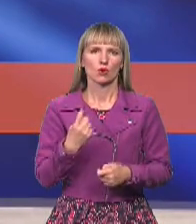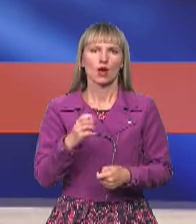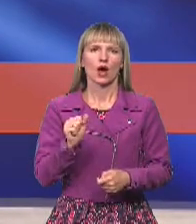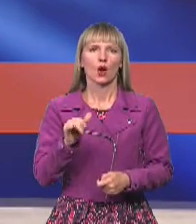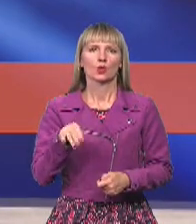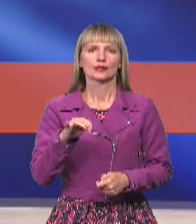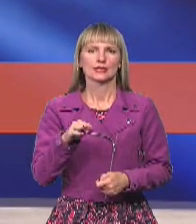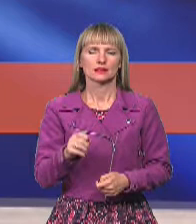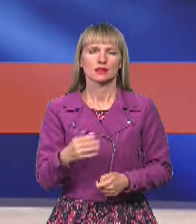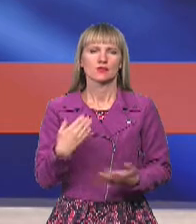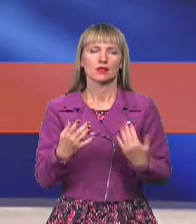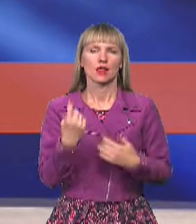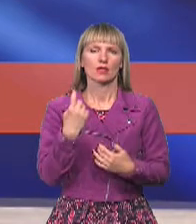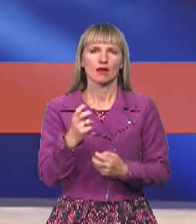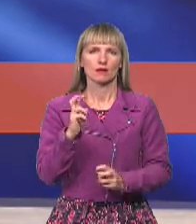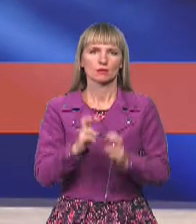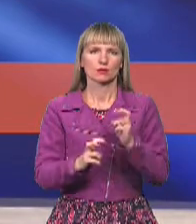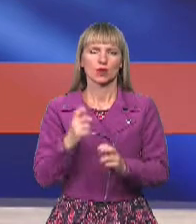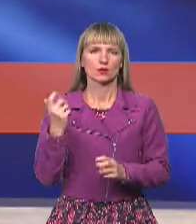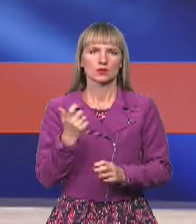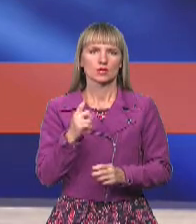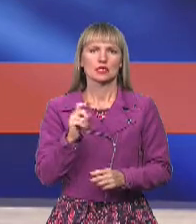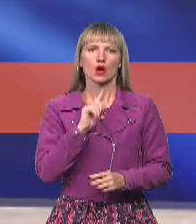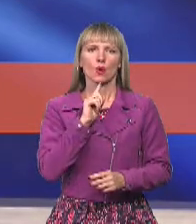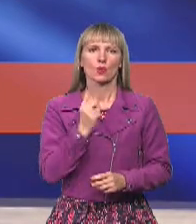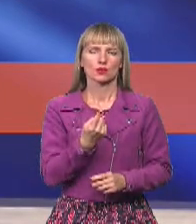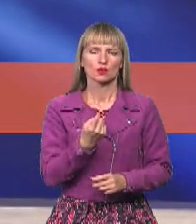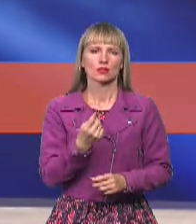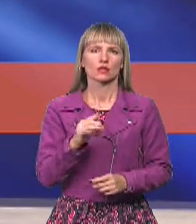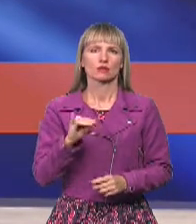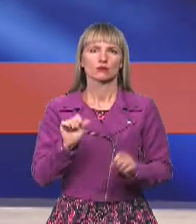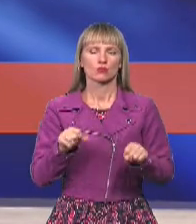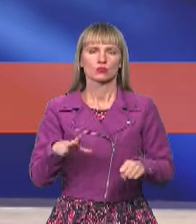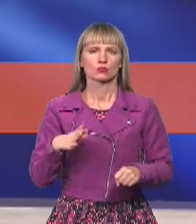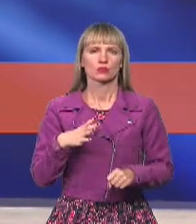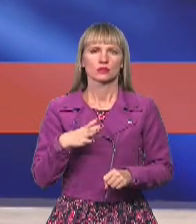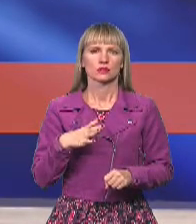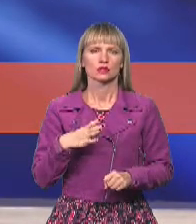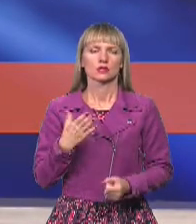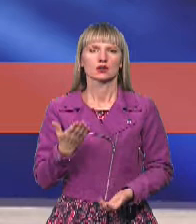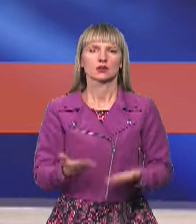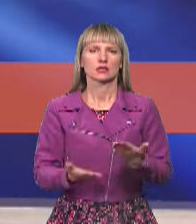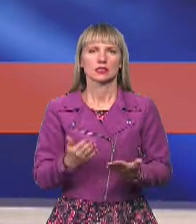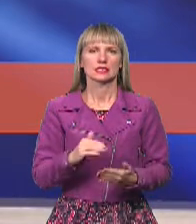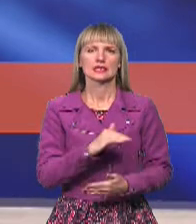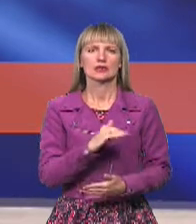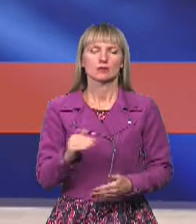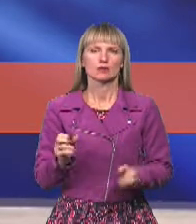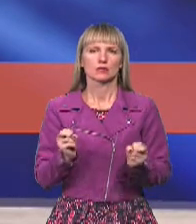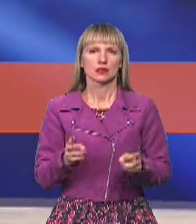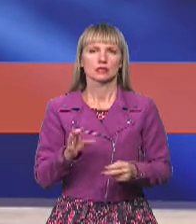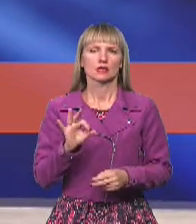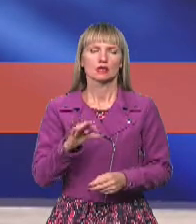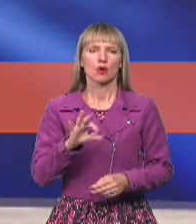аудита в отношении одного субъекта хозяйствования за один год. И может, если степень риска или